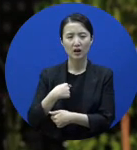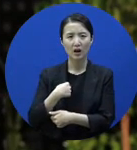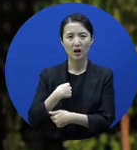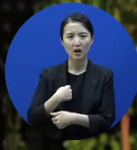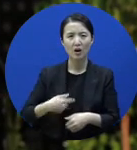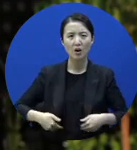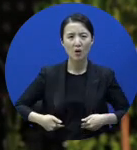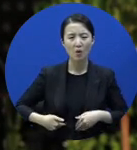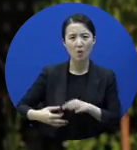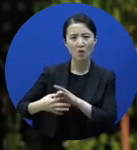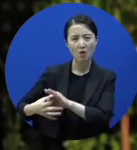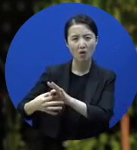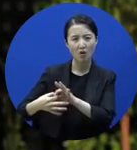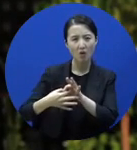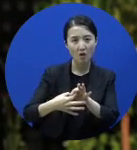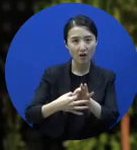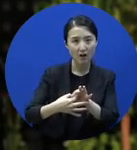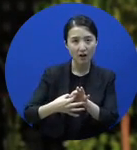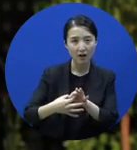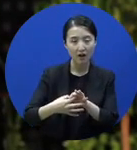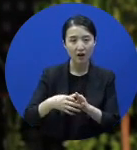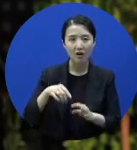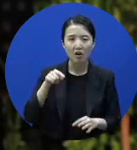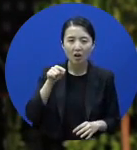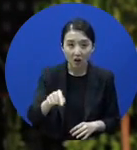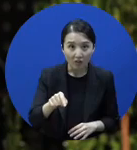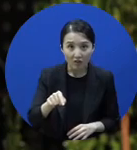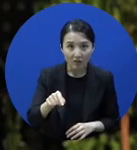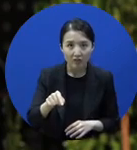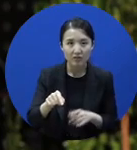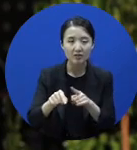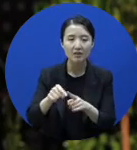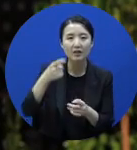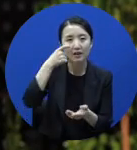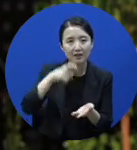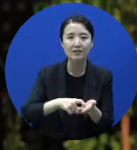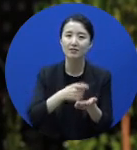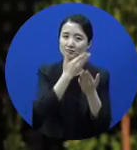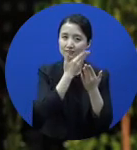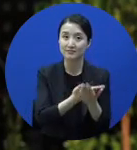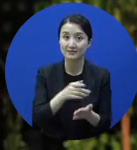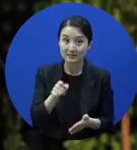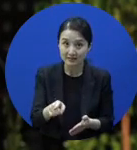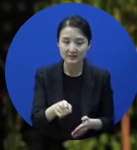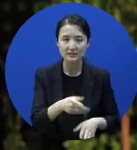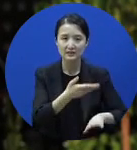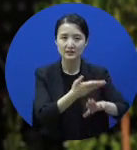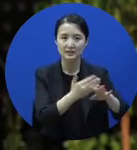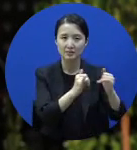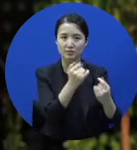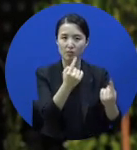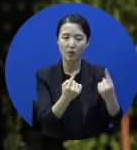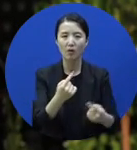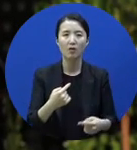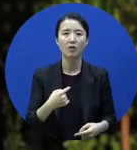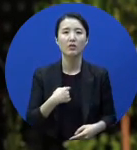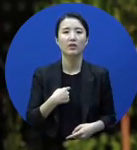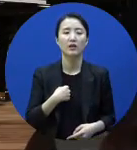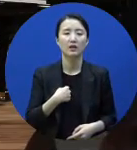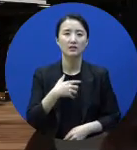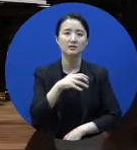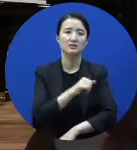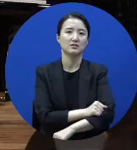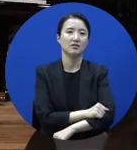것들을 좀 남들보다 좀 다른 차별성을 갖는 게 없을까라는 생각을 해서 그것이 내가 할 수 있는지를 또 다른 전문가를